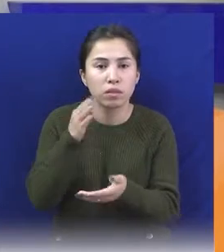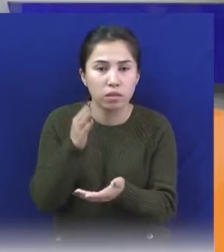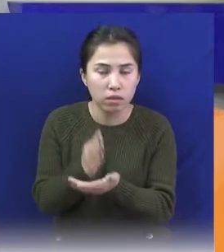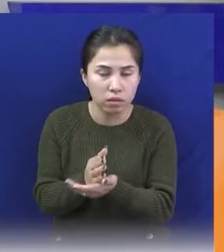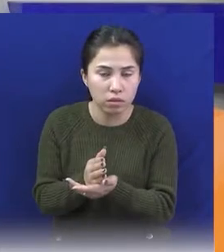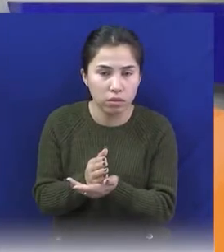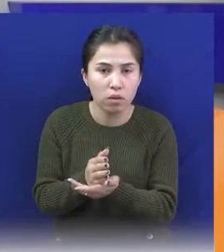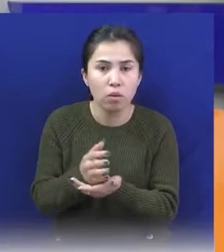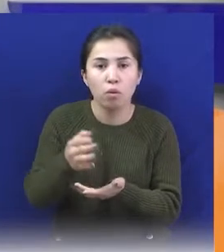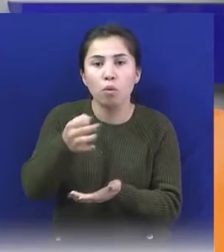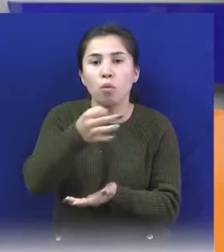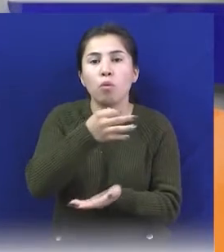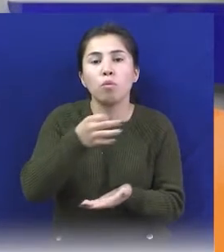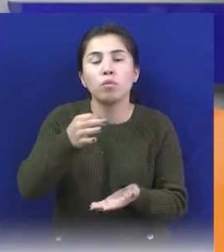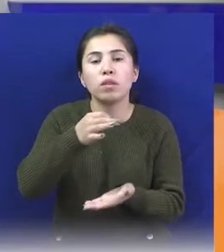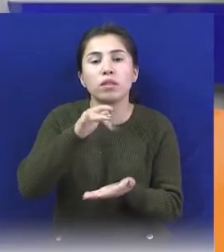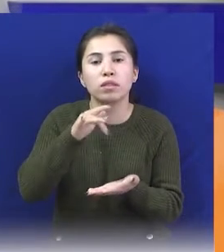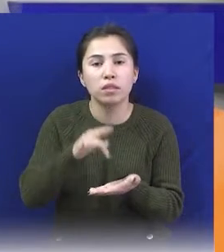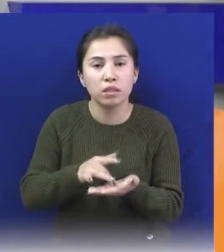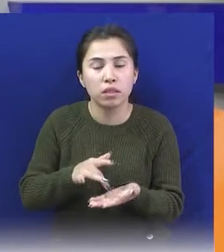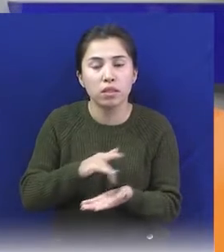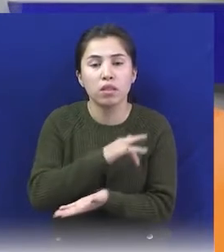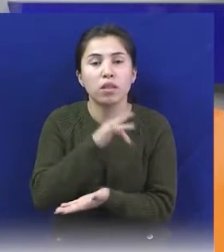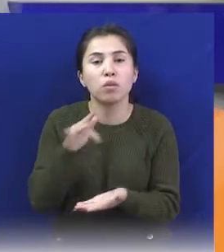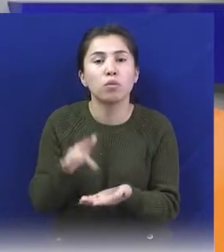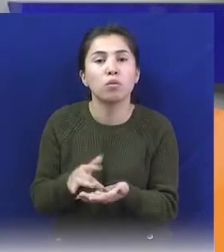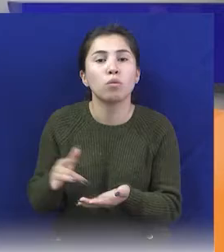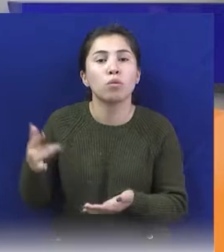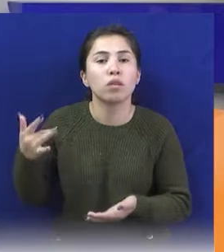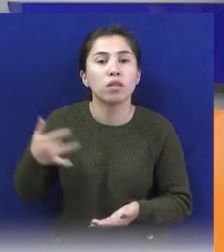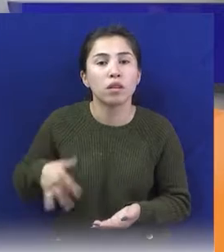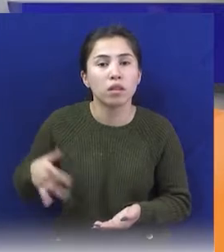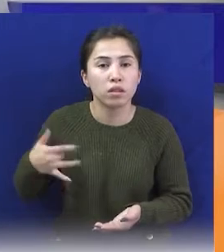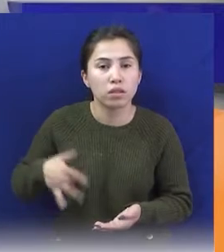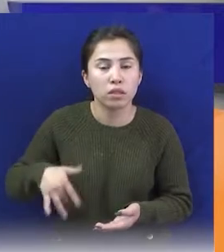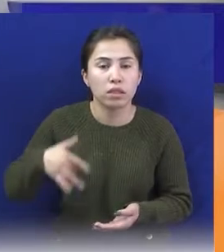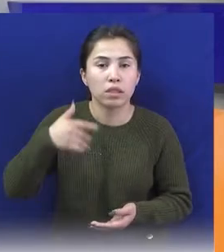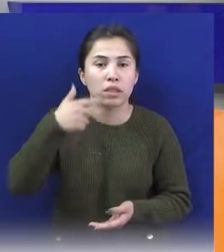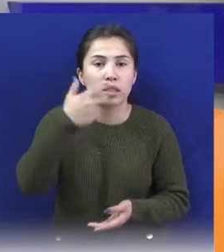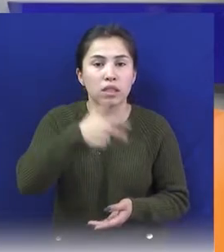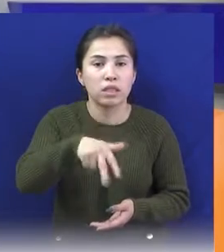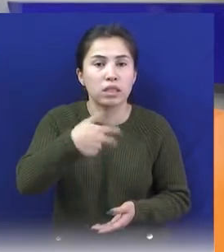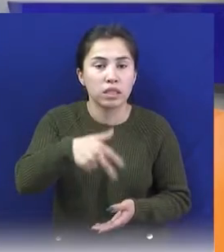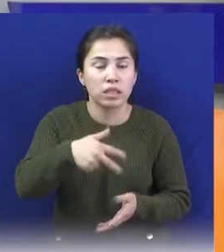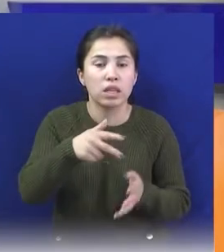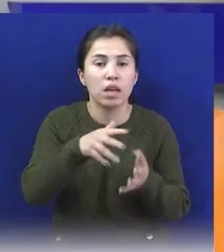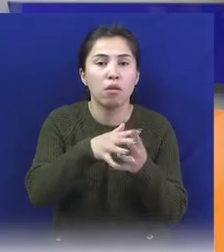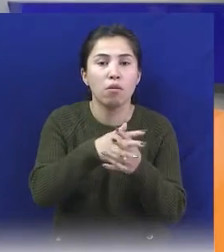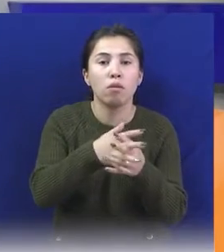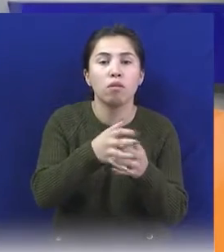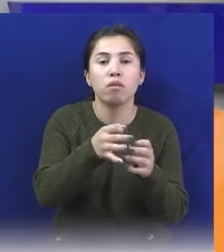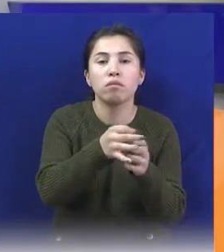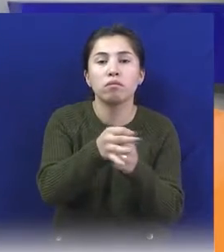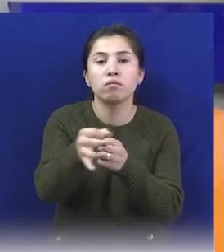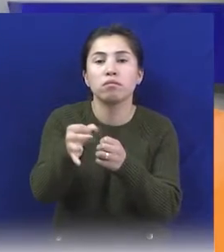Об этом было сказано сегодня на расширенном совещании под председательством акима области. В совещании приняли участие акимы районов,